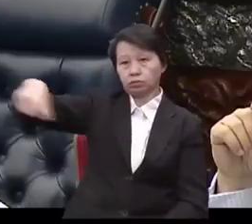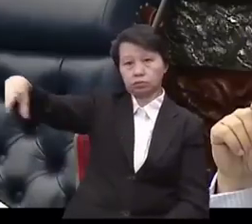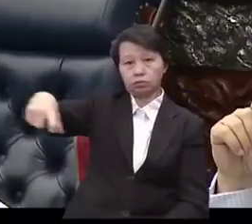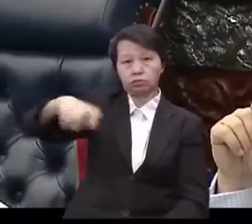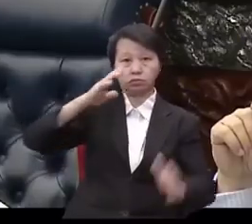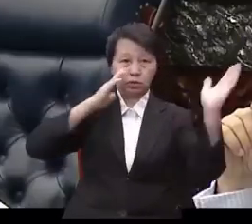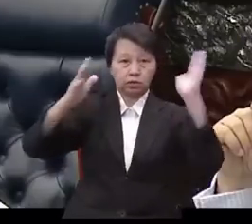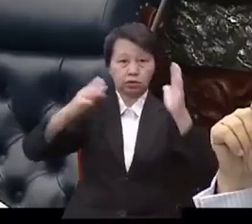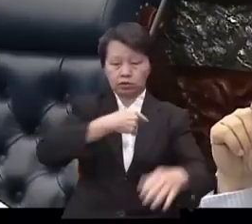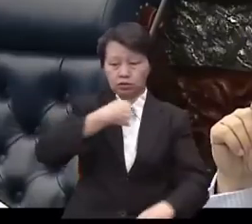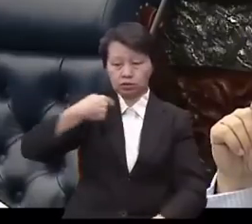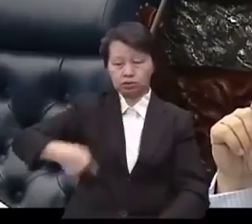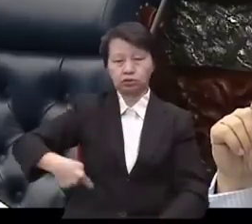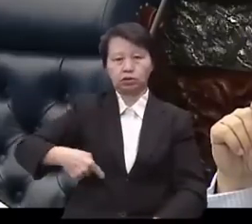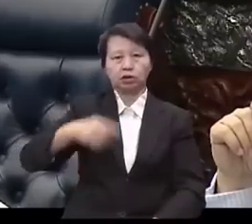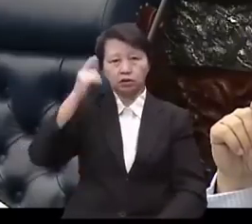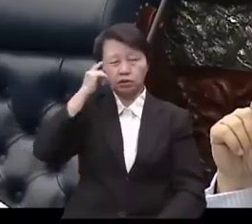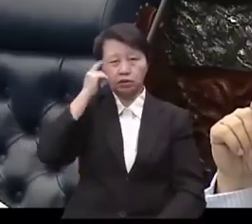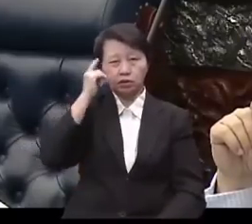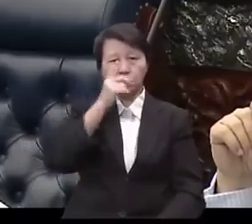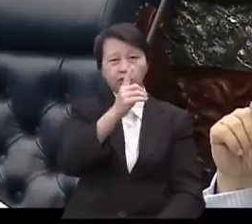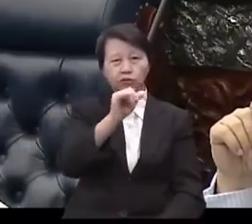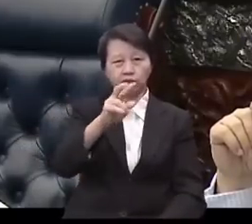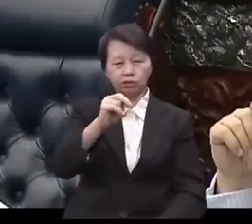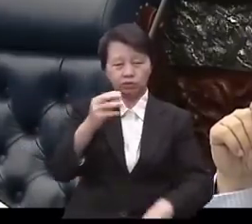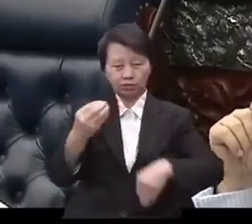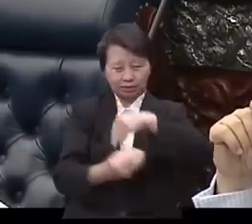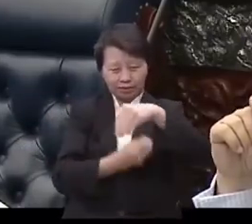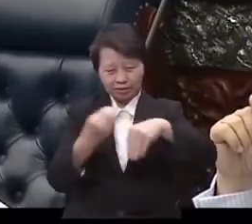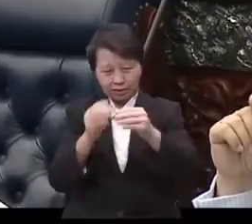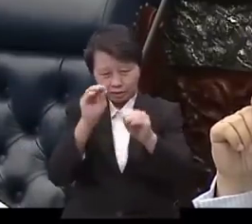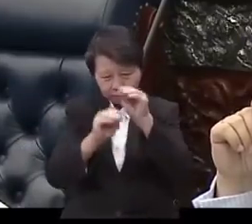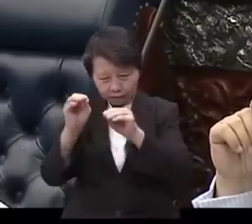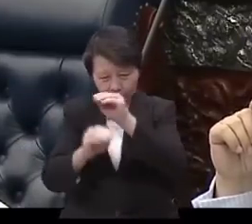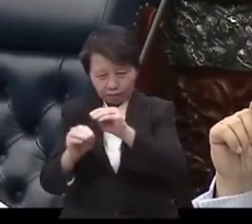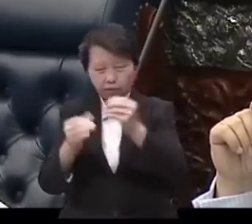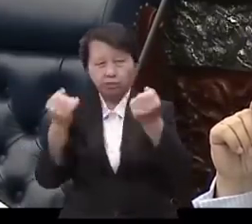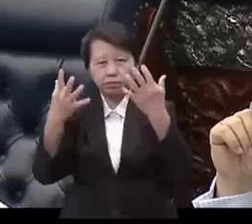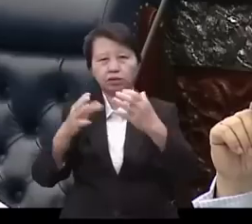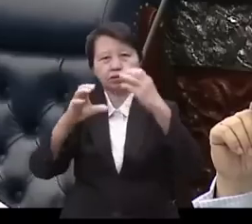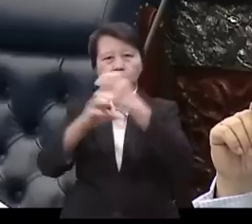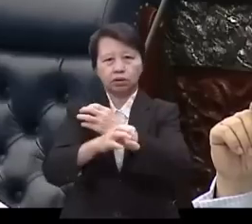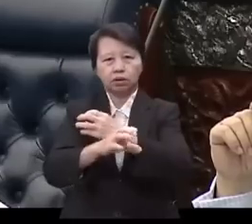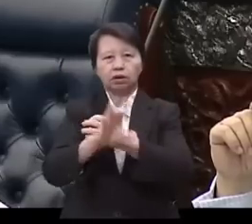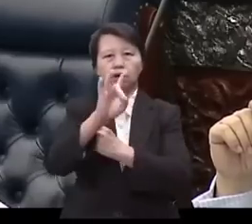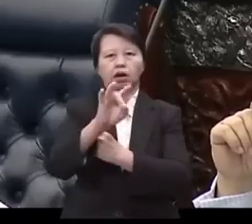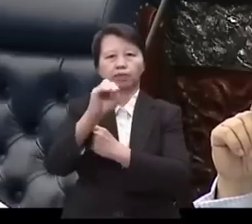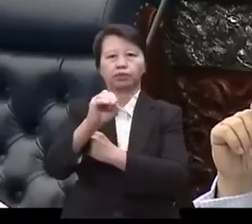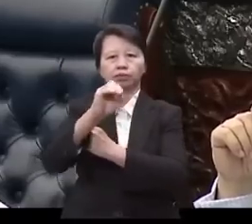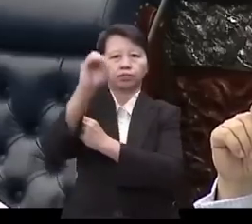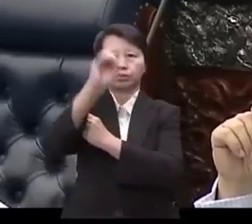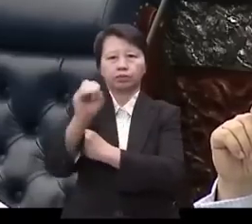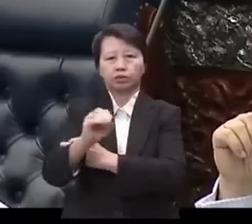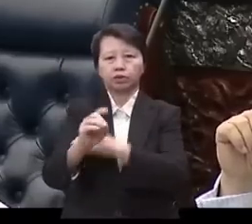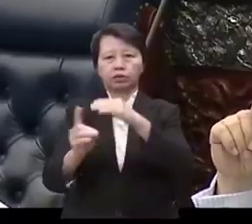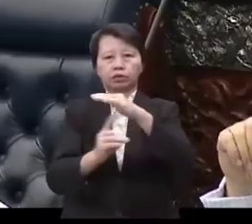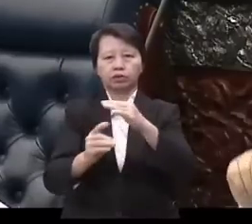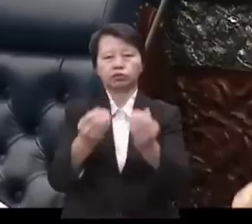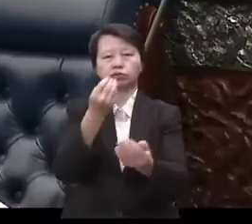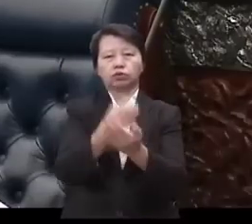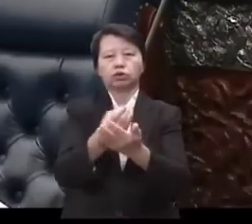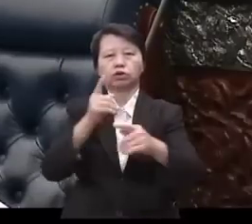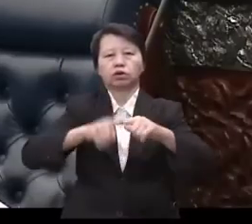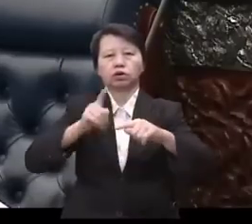sedar bahawa de-dollarization ni banyak cabaran. Lebih daripada 80% adalah berdasarkan pada mata